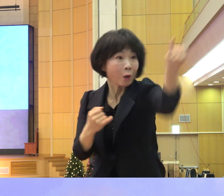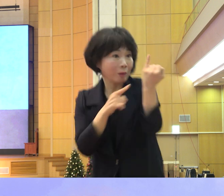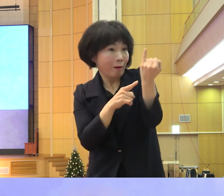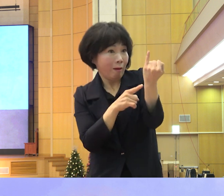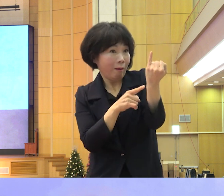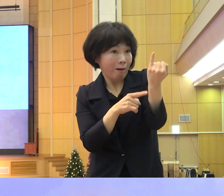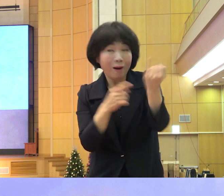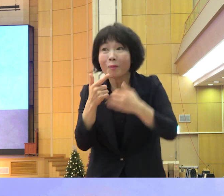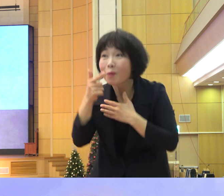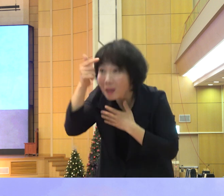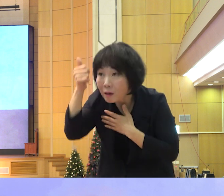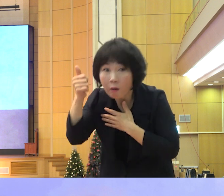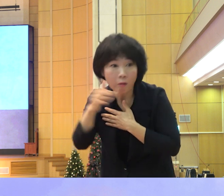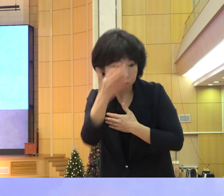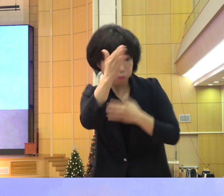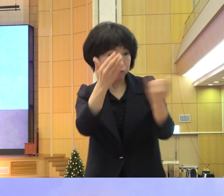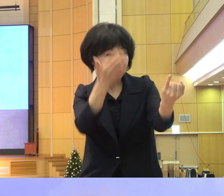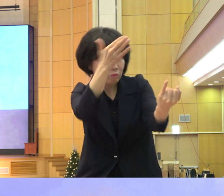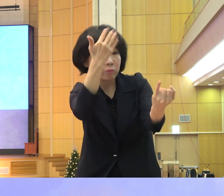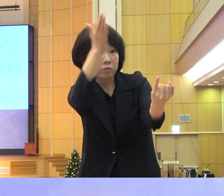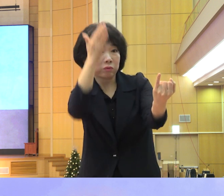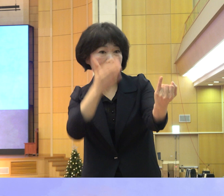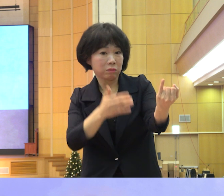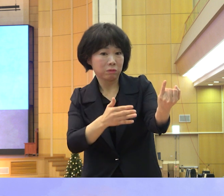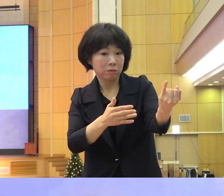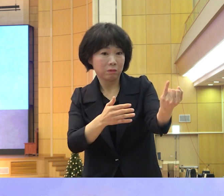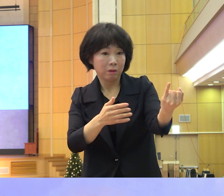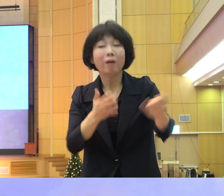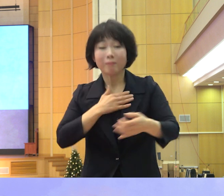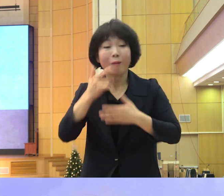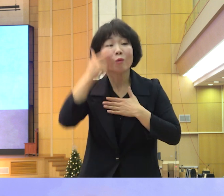목사님이십니까? 그래요. 난 처음 보는 사람이야. 네.